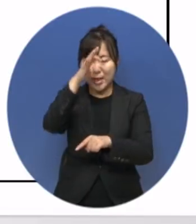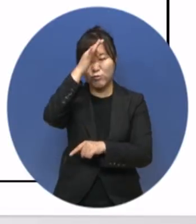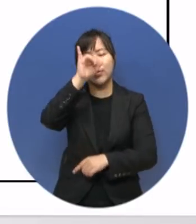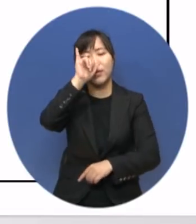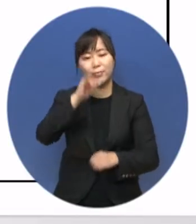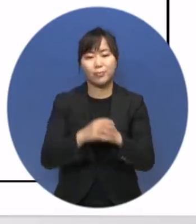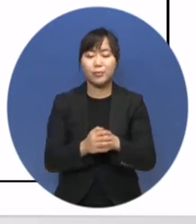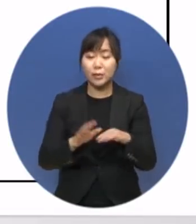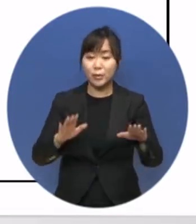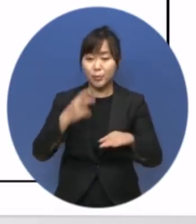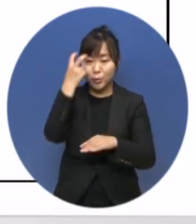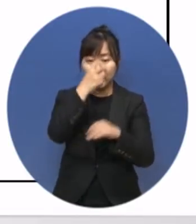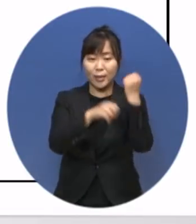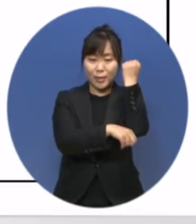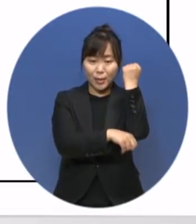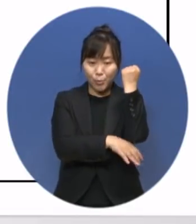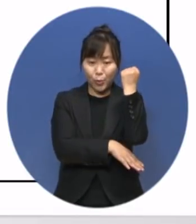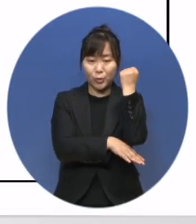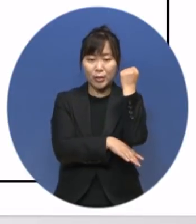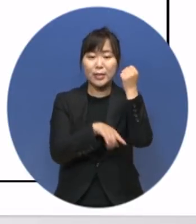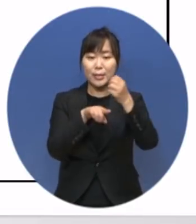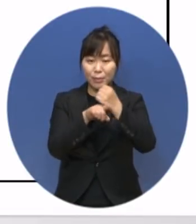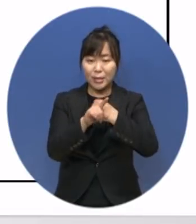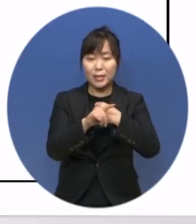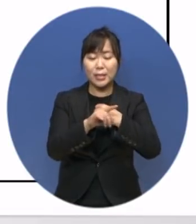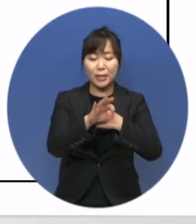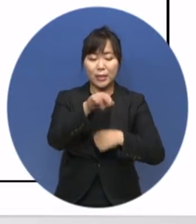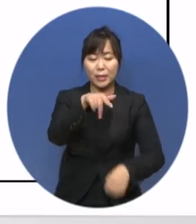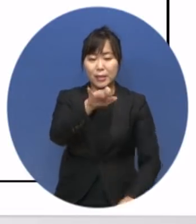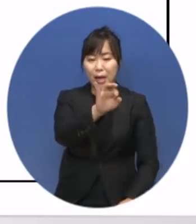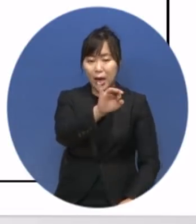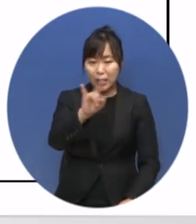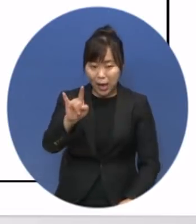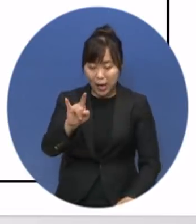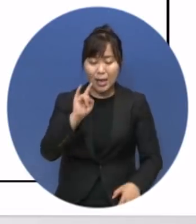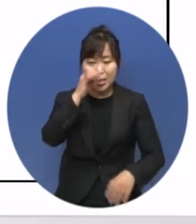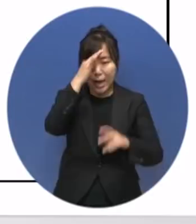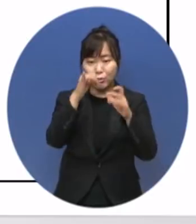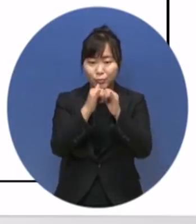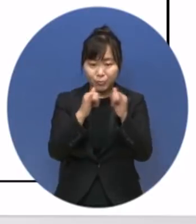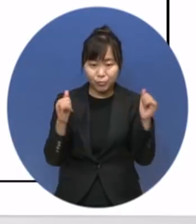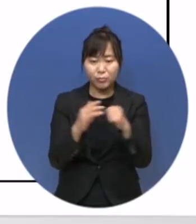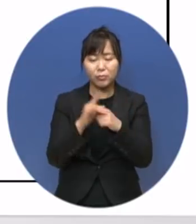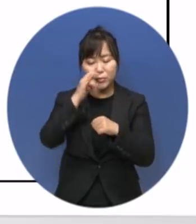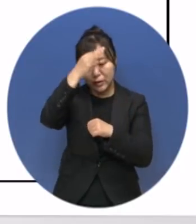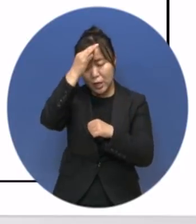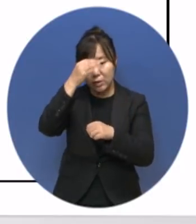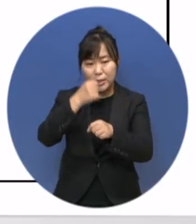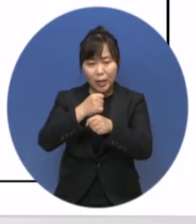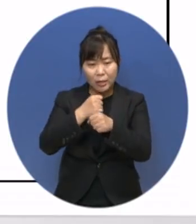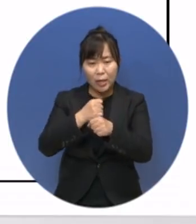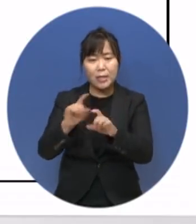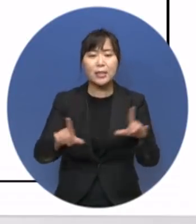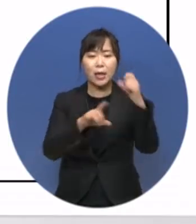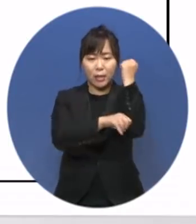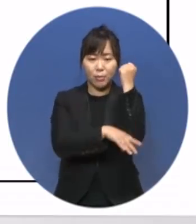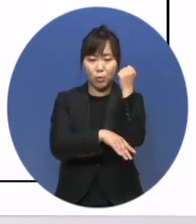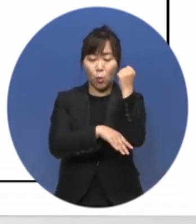본 조사의 기본 정의인 장애예술인은 예술 창작을 생활의 본질적인 부분을